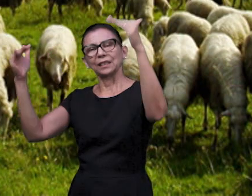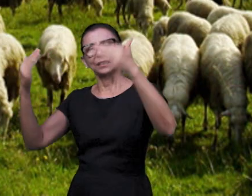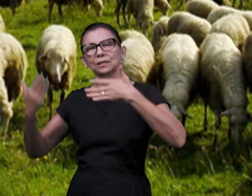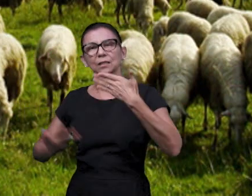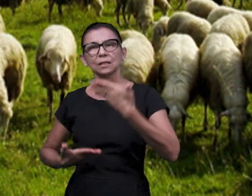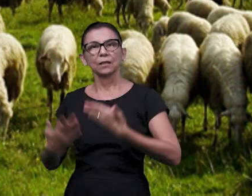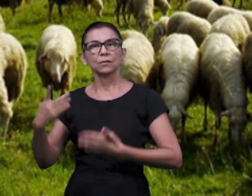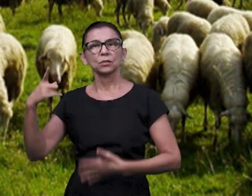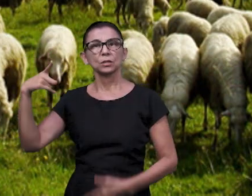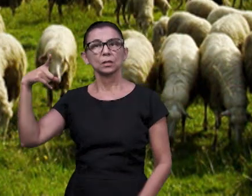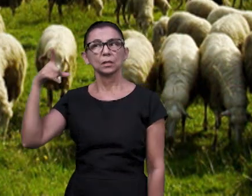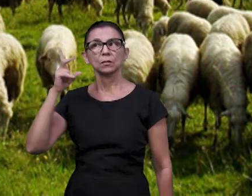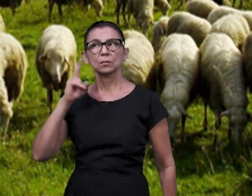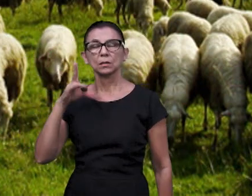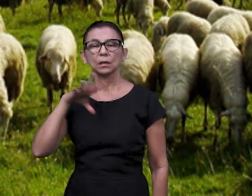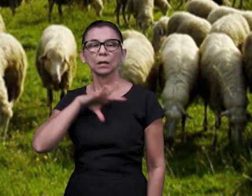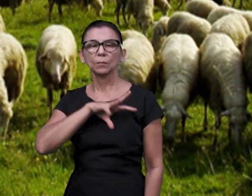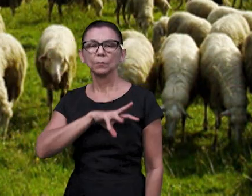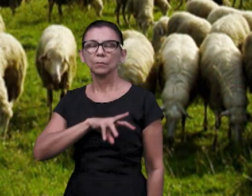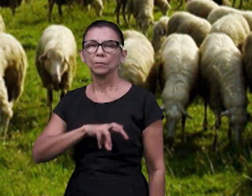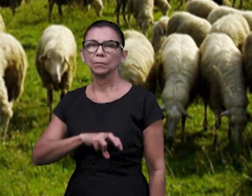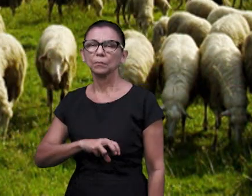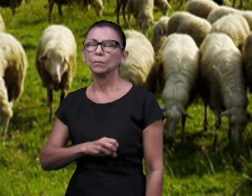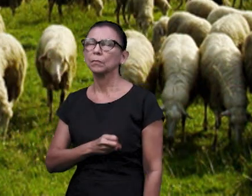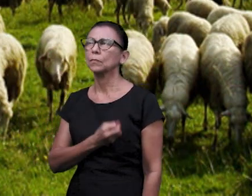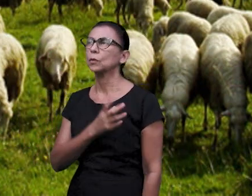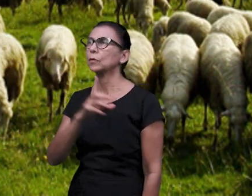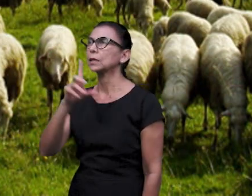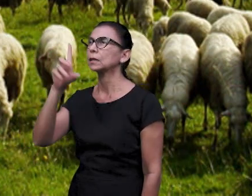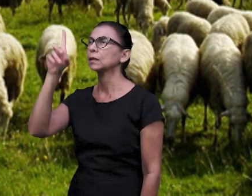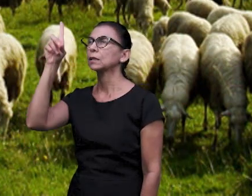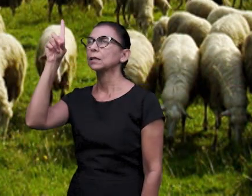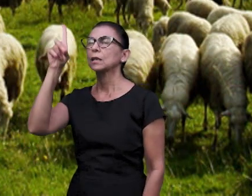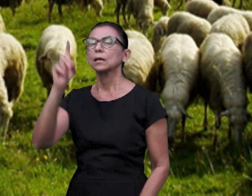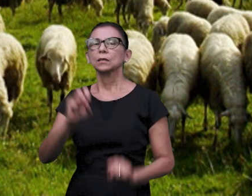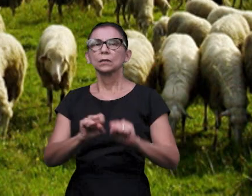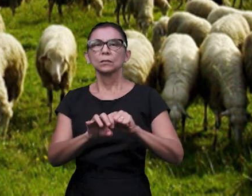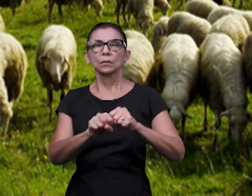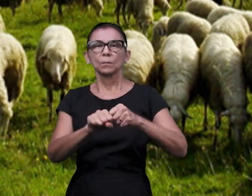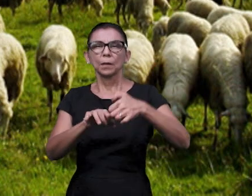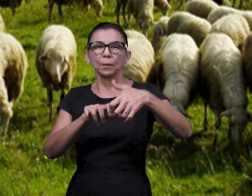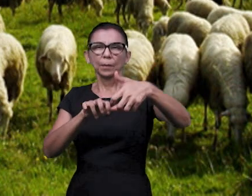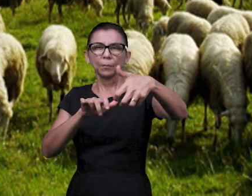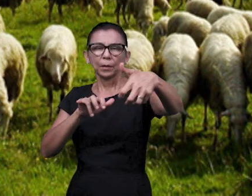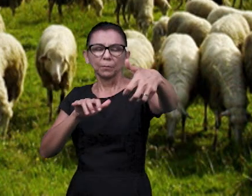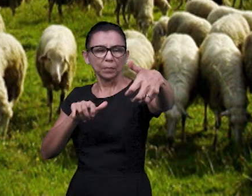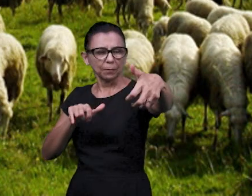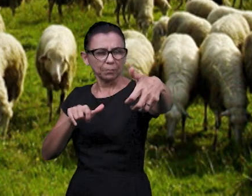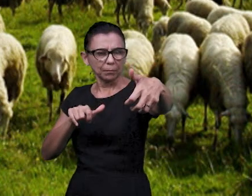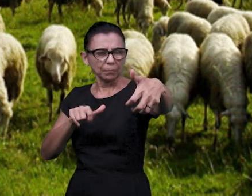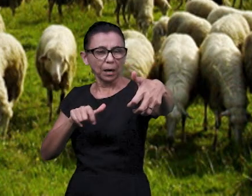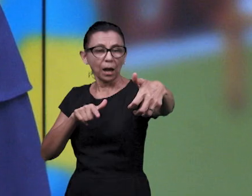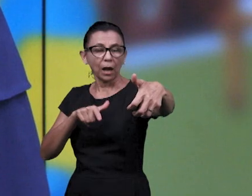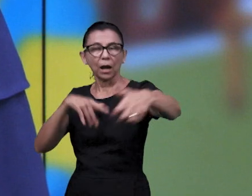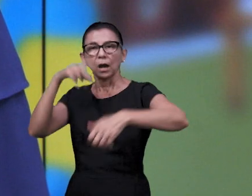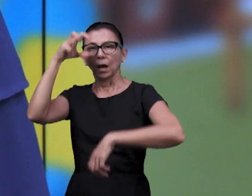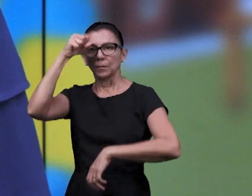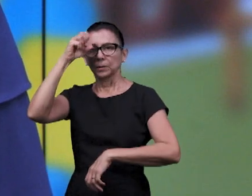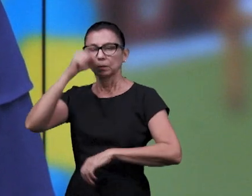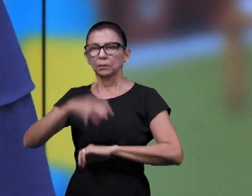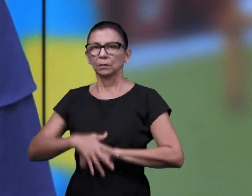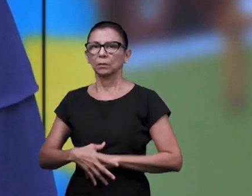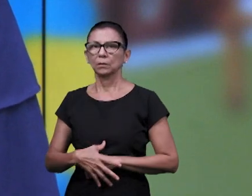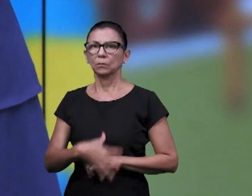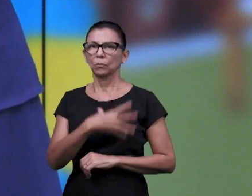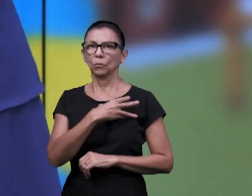la parole de Dieu. Et en connaissant la parole, il a appris que les enfants doivent toujours honorer ses